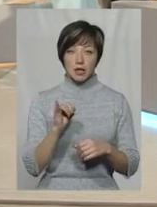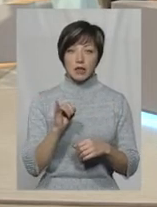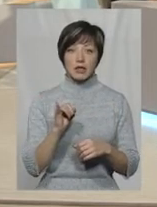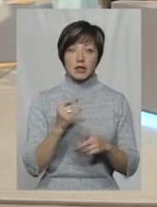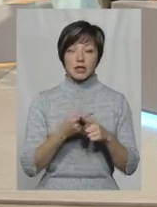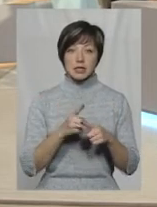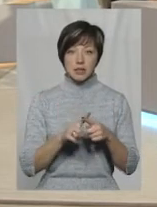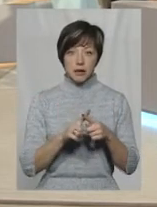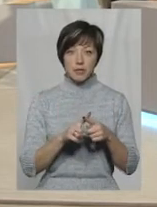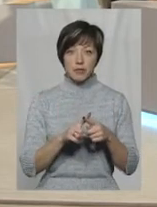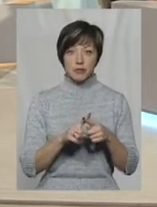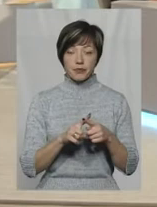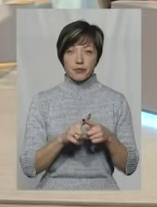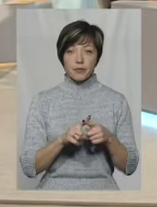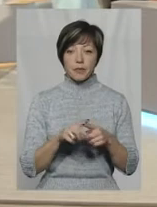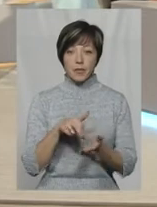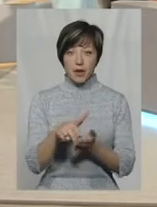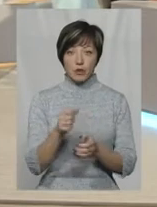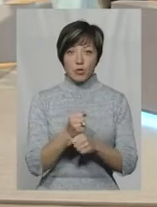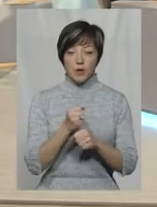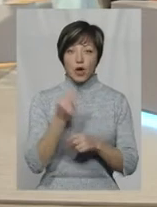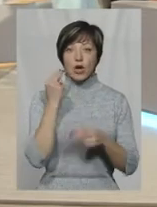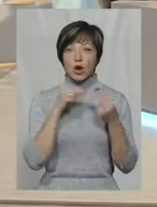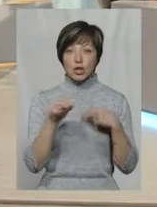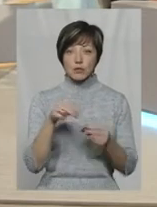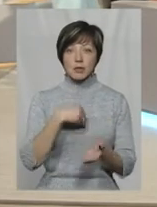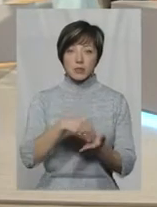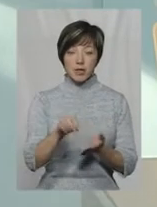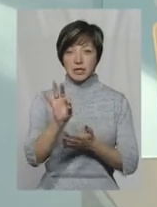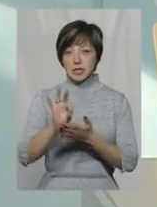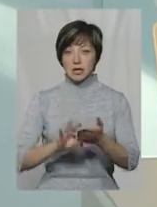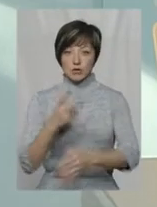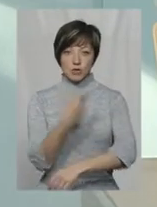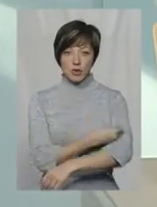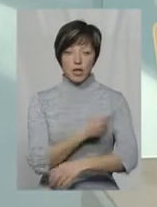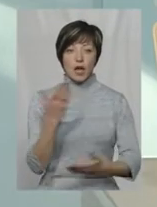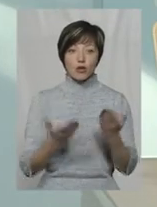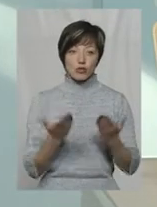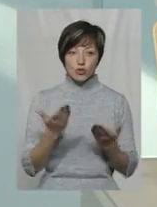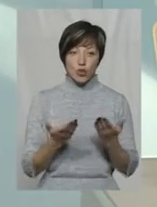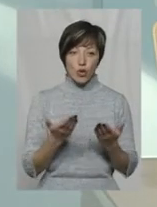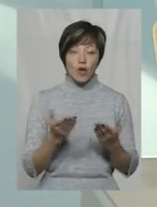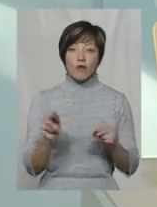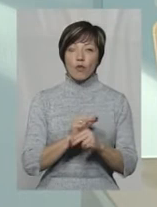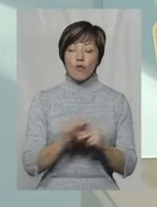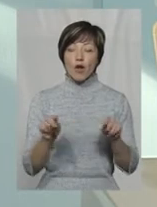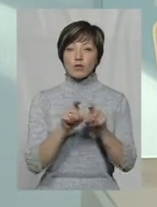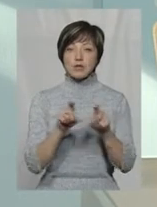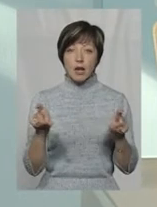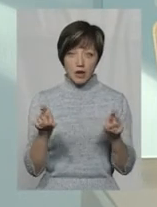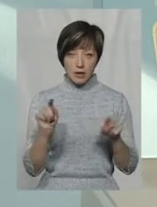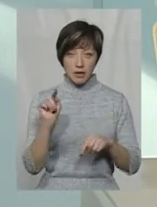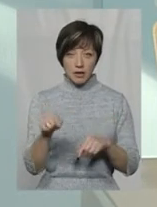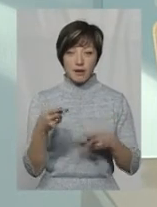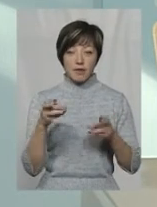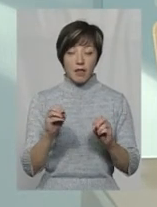підете робити щеплення. Але краще всього придбати і зробити. Якщо в лікувальному закладі,